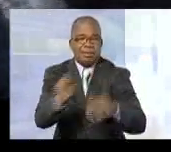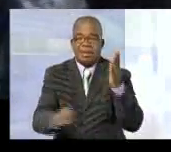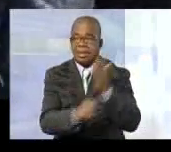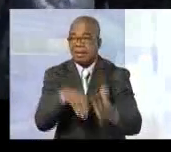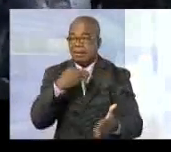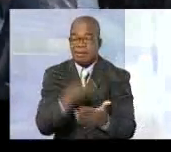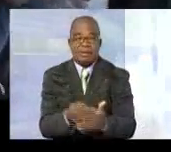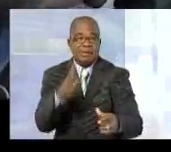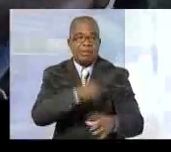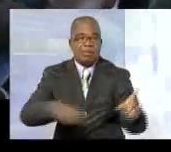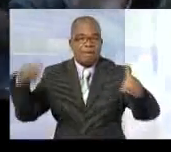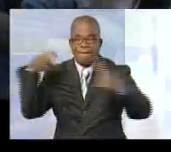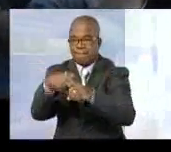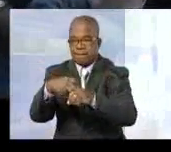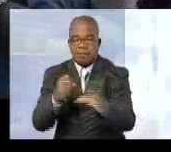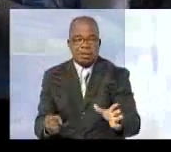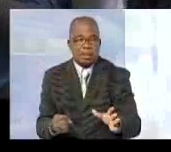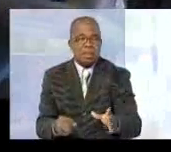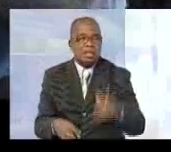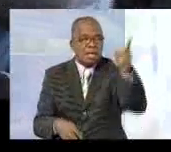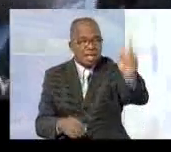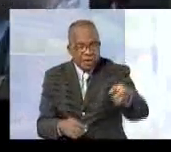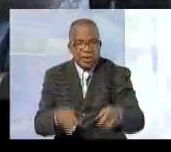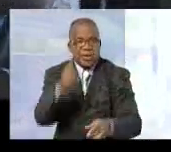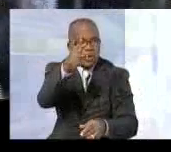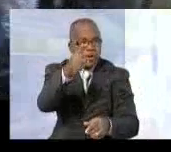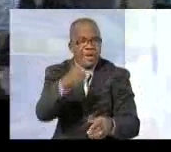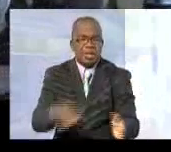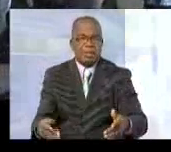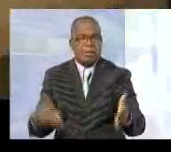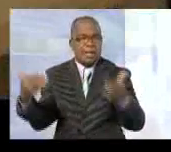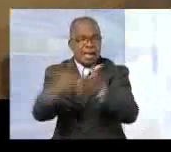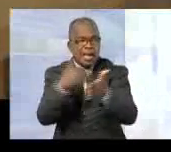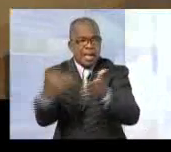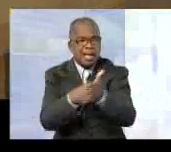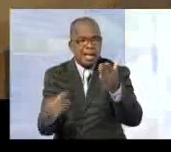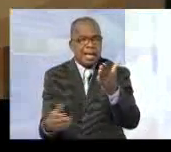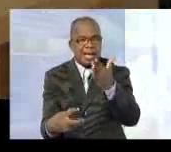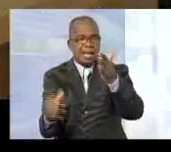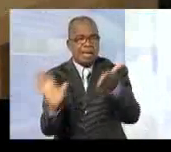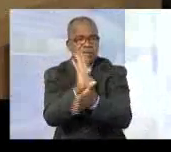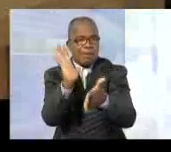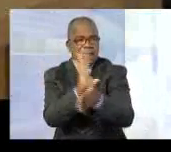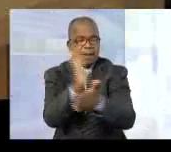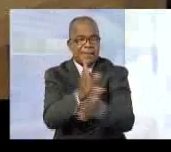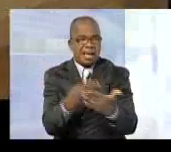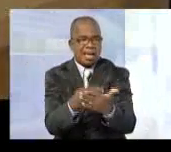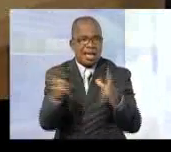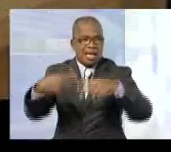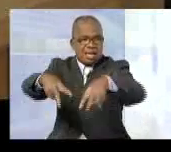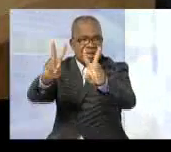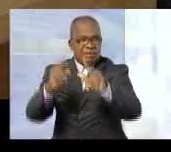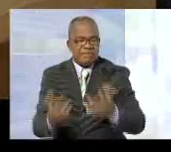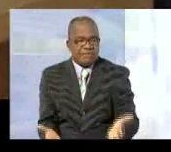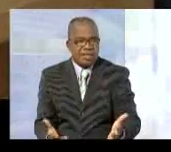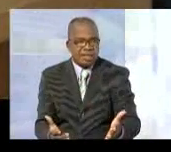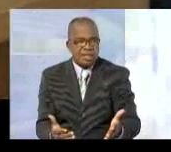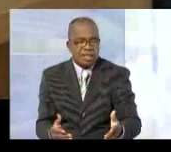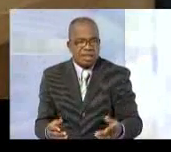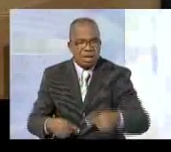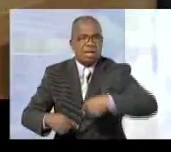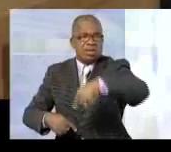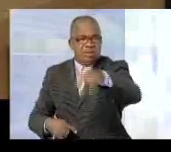11 individus. Leur activité principale, la vente de nouveaux billets de banque aux alentours de la Banque centrale des États de l'Afrique de l'Ouest, Côte